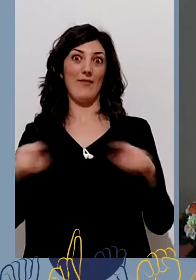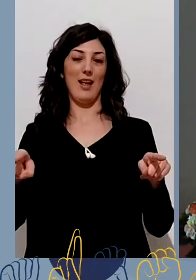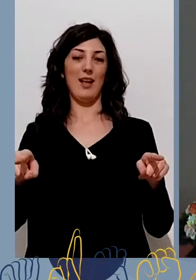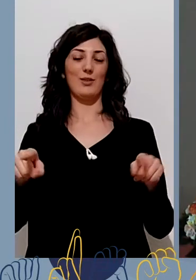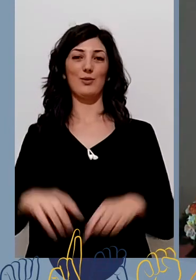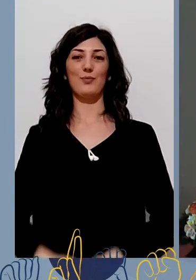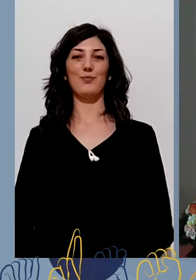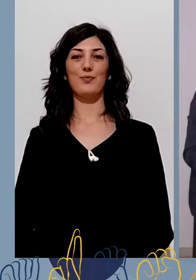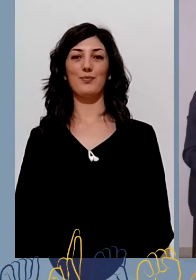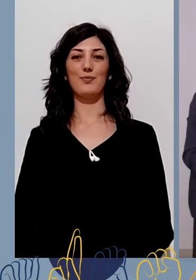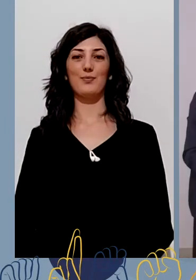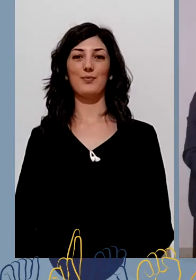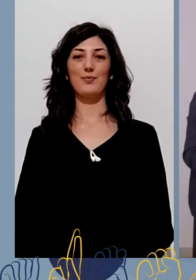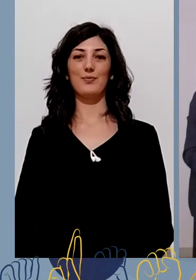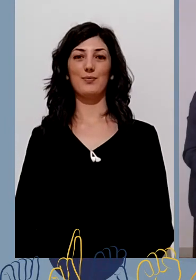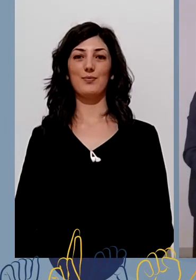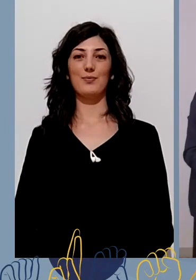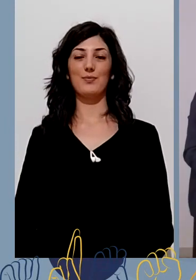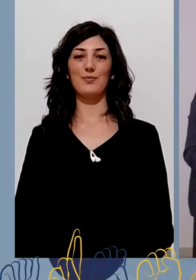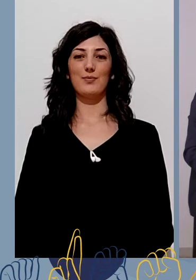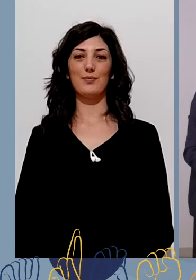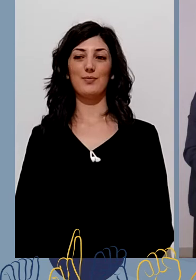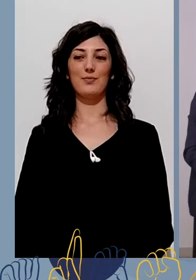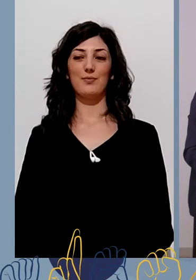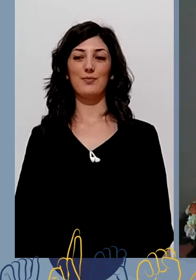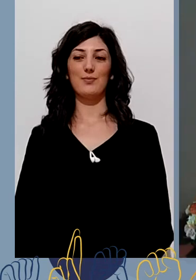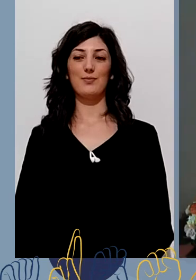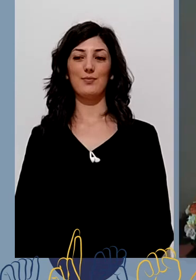Però vi volevo lasciare con una